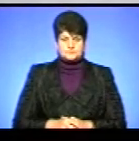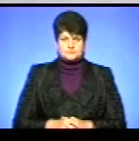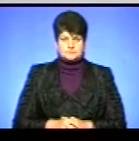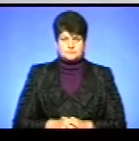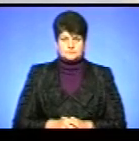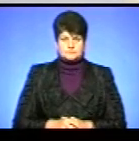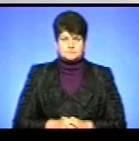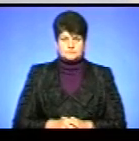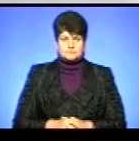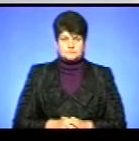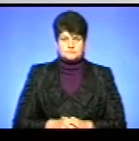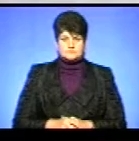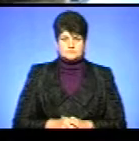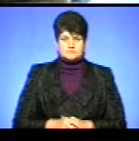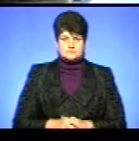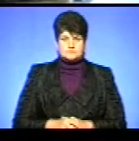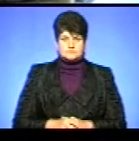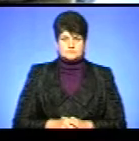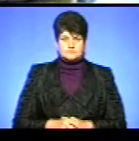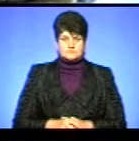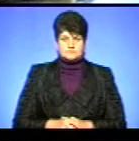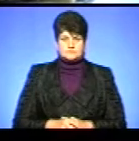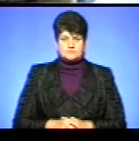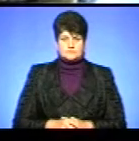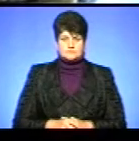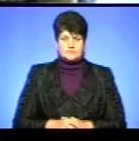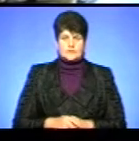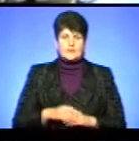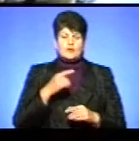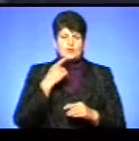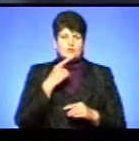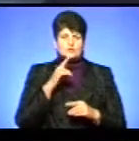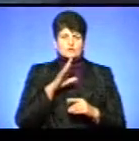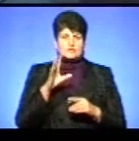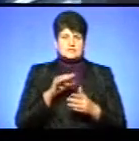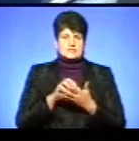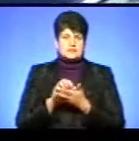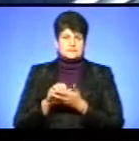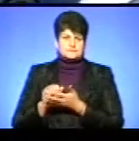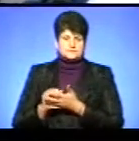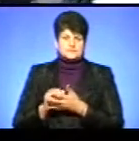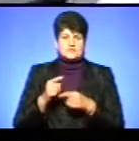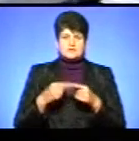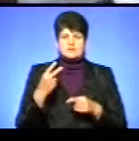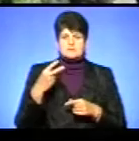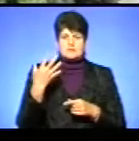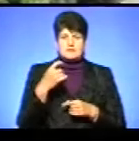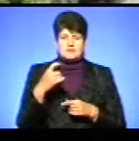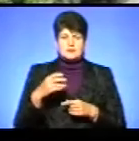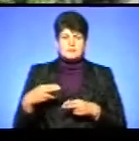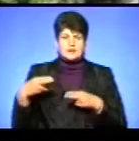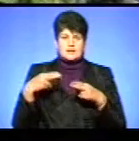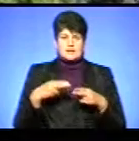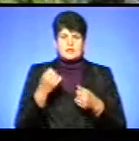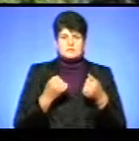На даний момент всі оператори здійснюють прийом дзвінків. Залишайтесь, будь ласка, на лінії. За 25 хвилин приїхала машина патрульних.